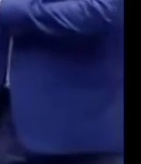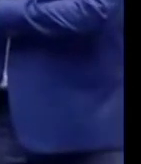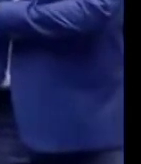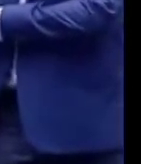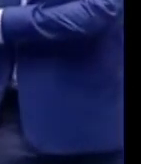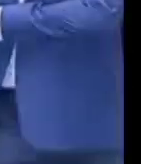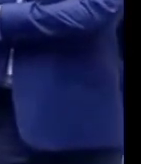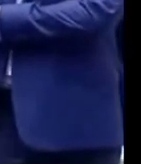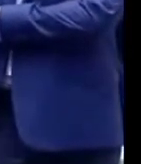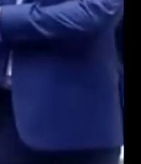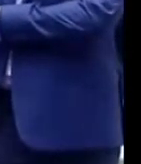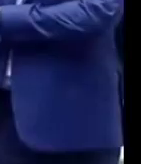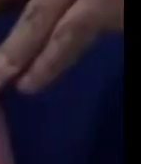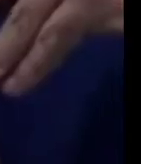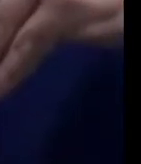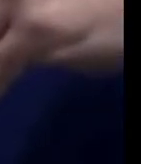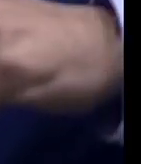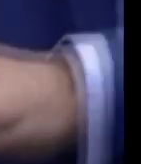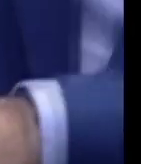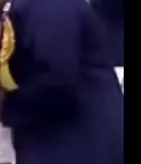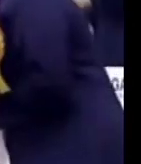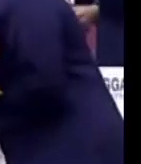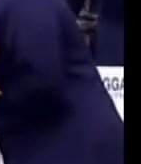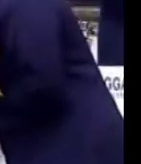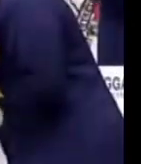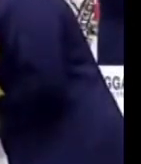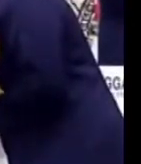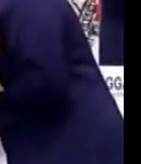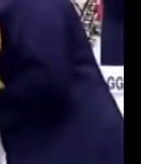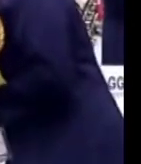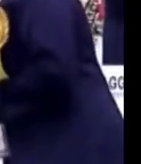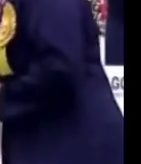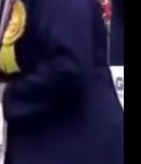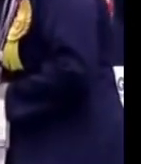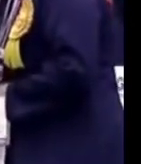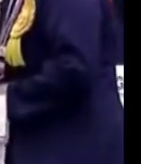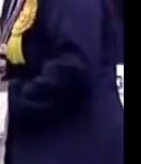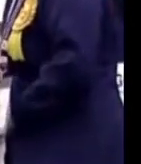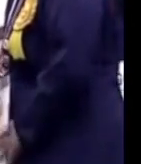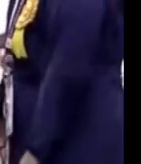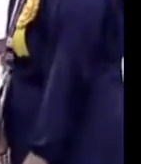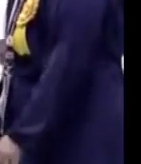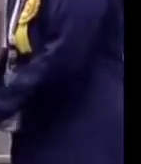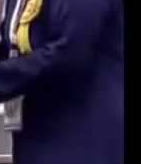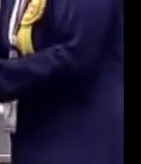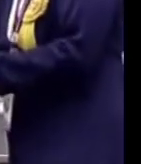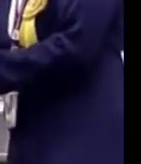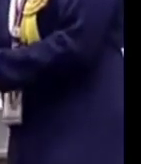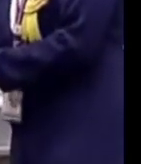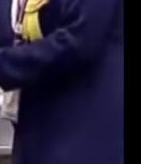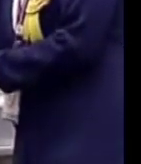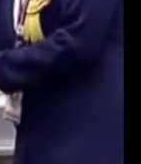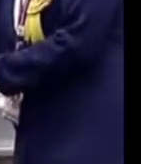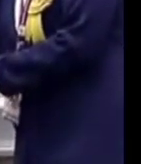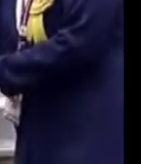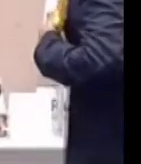33 अनुकरणीय व्यक्तियों और संस्थाओं को पुरस्कृत किया गया। कार्यक्रम को संबोधित करते हुए राष्ट्रपति द्रौपदी मुर्मू ने कहा कि दिव्यांगजनों